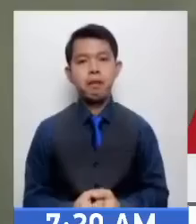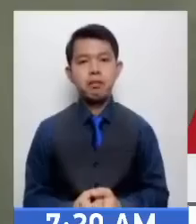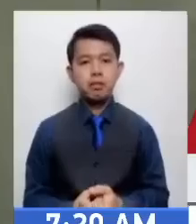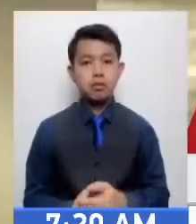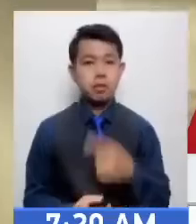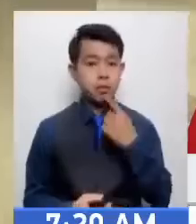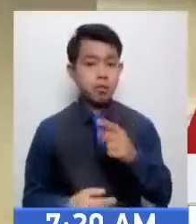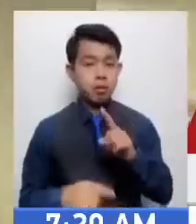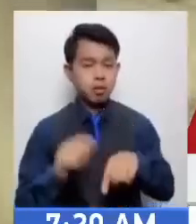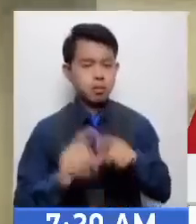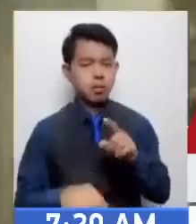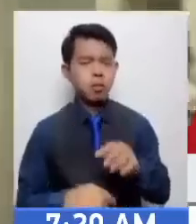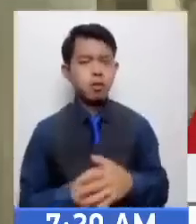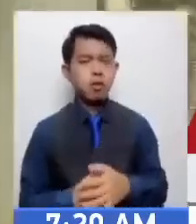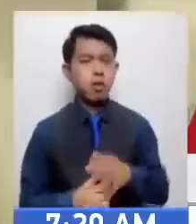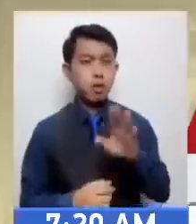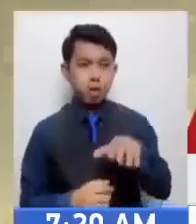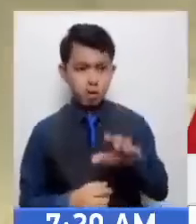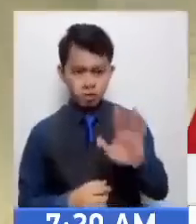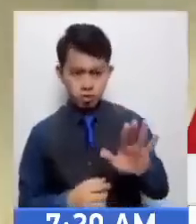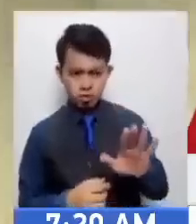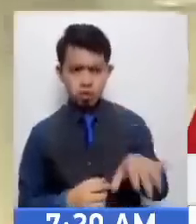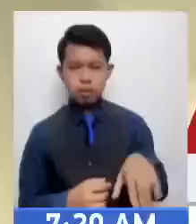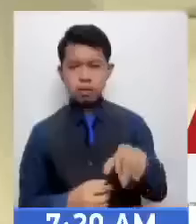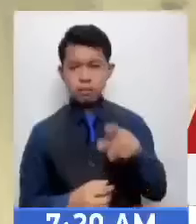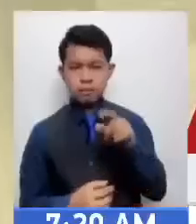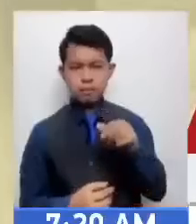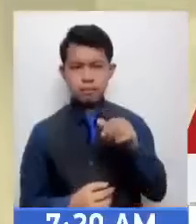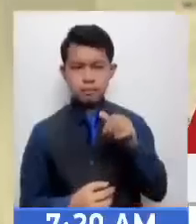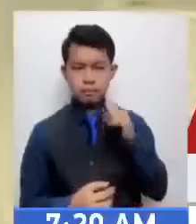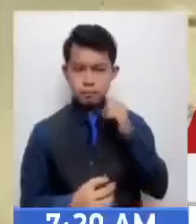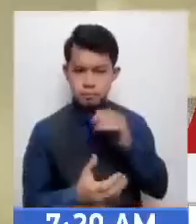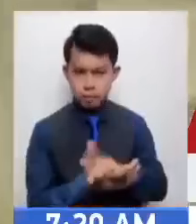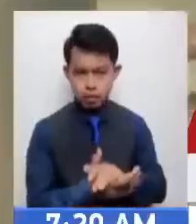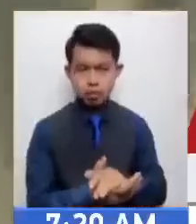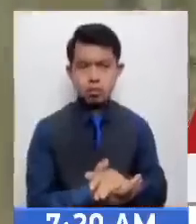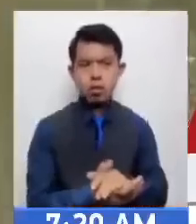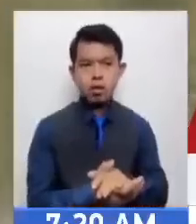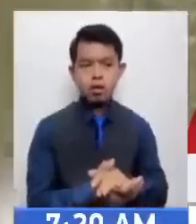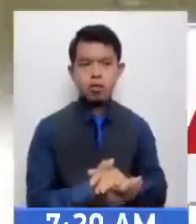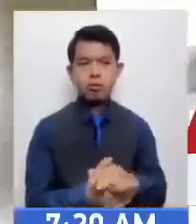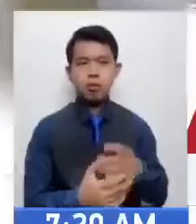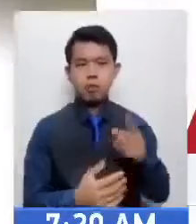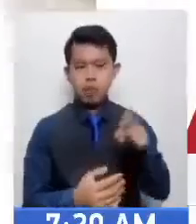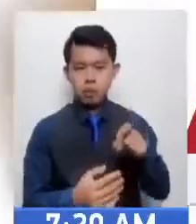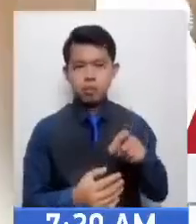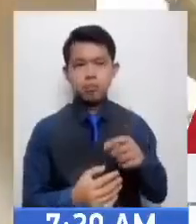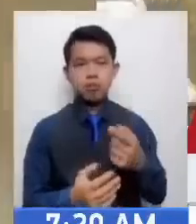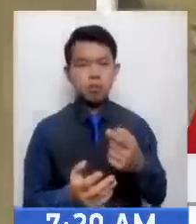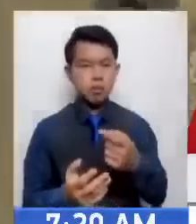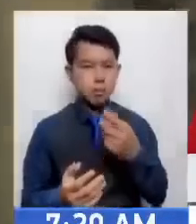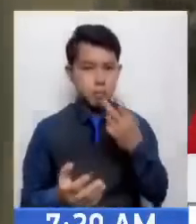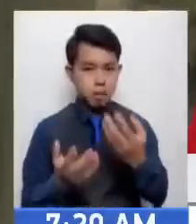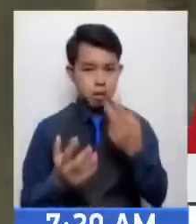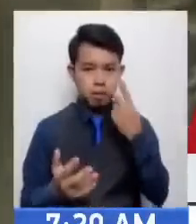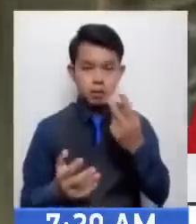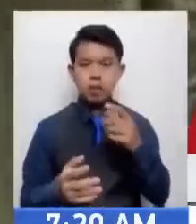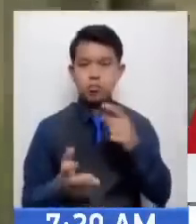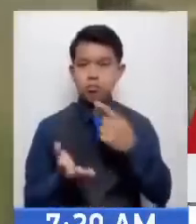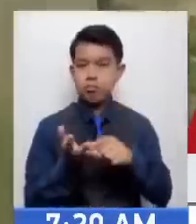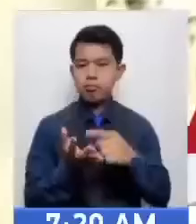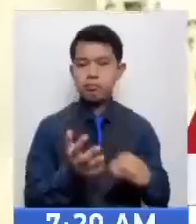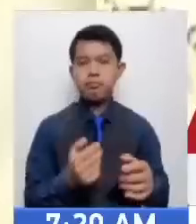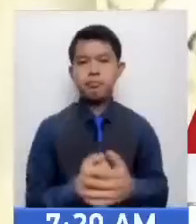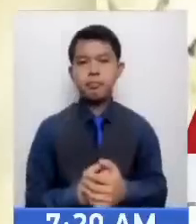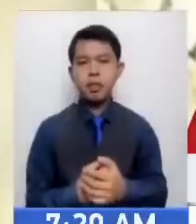yung asawa mo sa'yo, i-delete mo lahat ng text messages eh. Eto pa, baril pa. Ang tanggal-tagal ng palugit ng panahon para ito